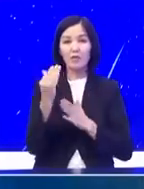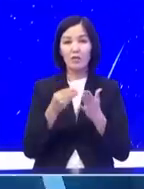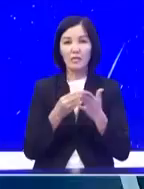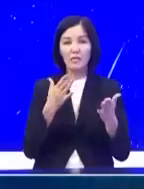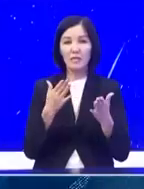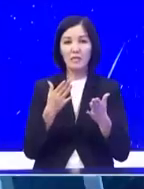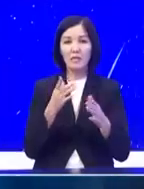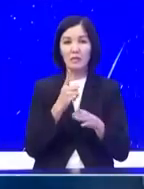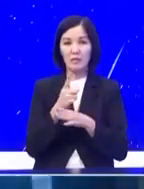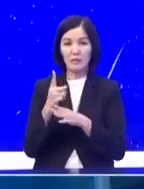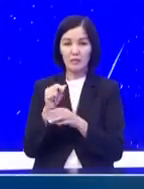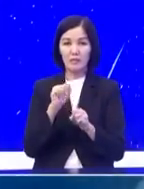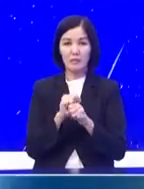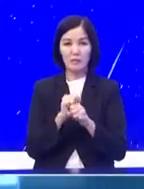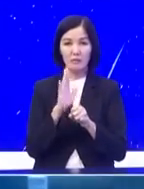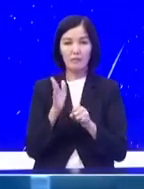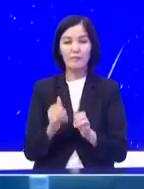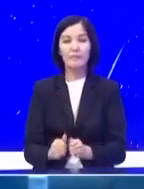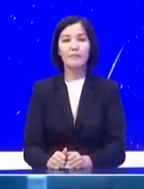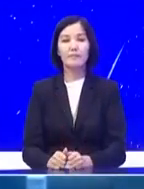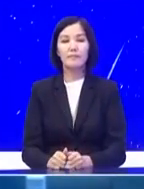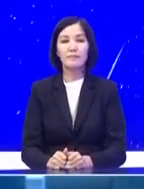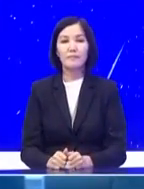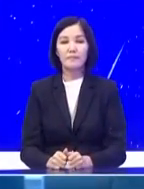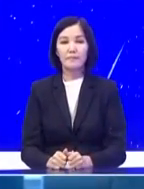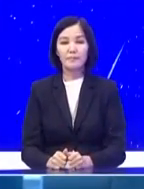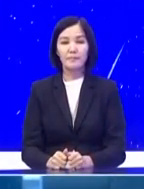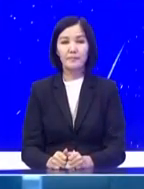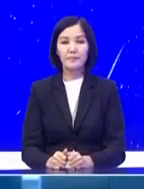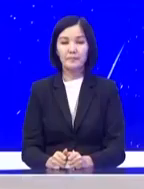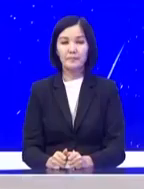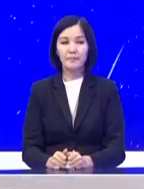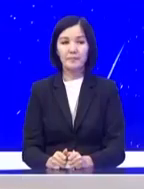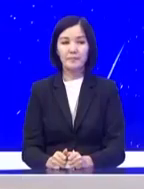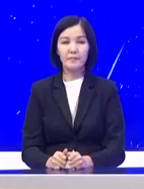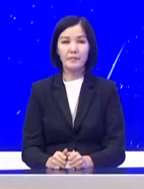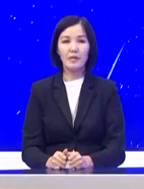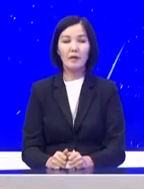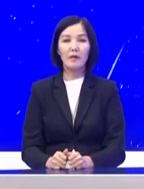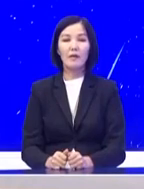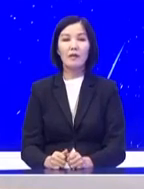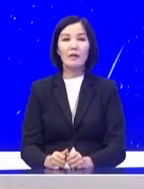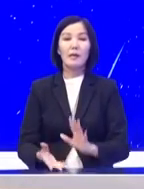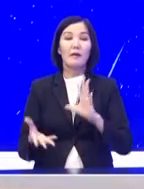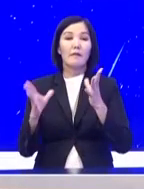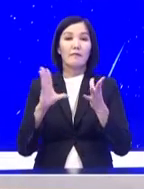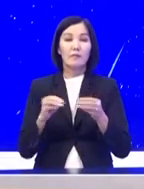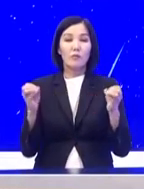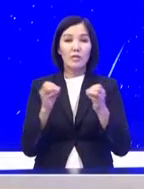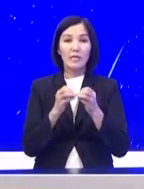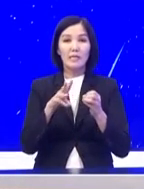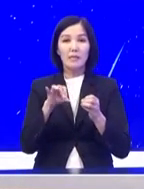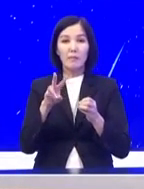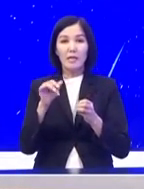Еламан Рамбеков, Ержан Дюсин, Айдос Калиев, телеканал ЖТСУ. Почти 10 миллиардов